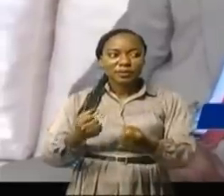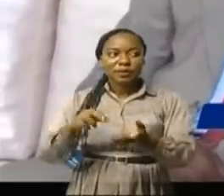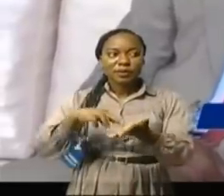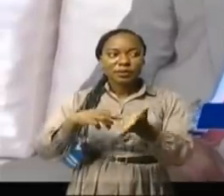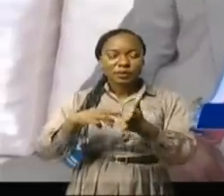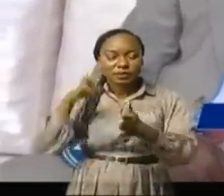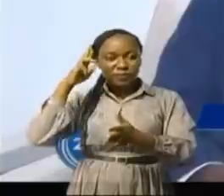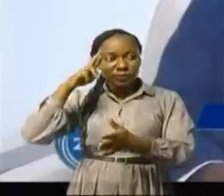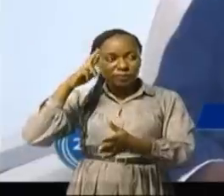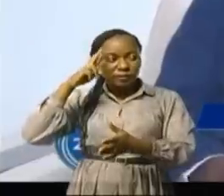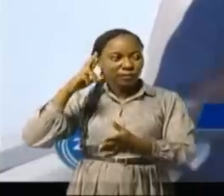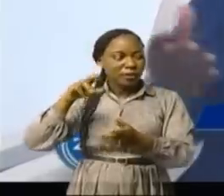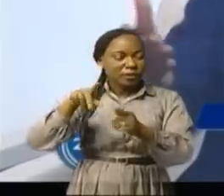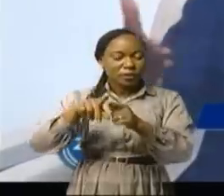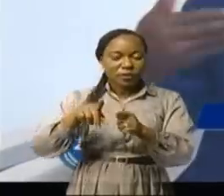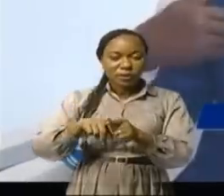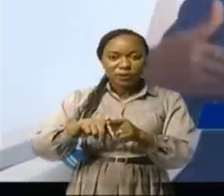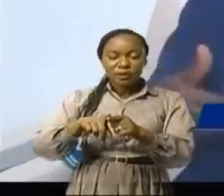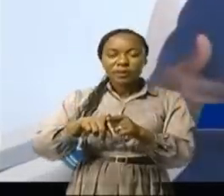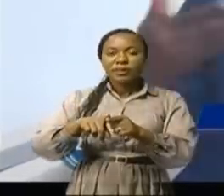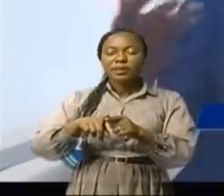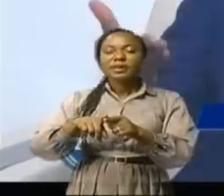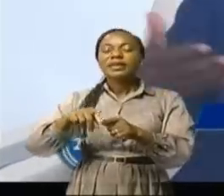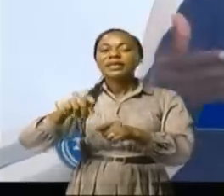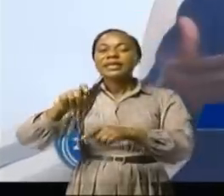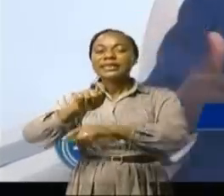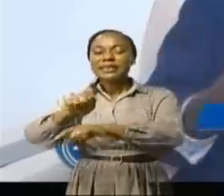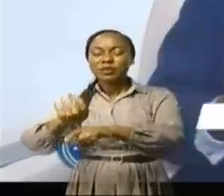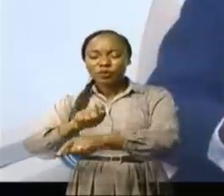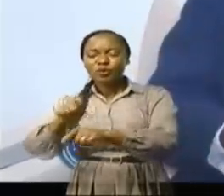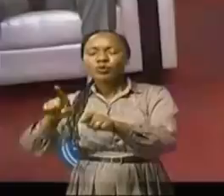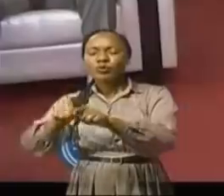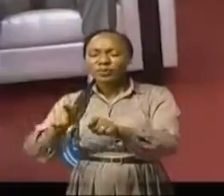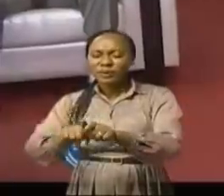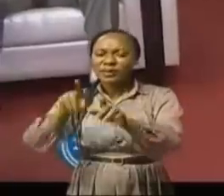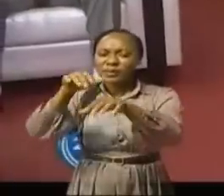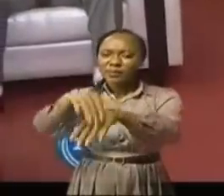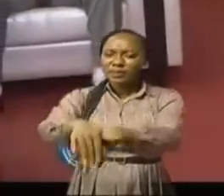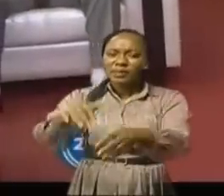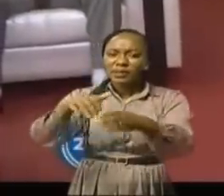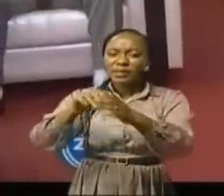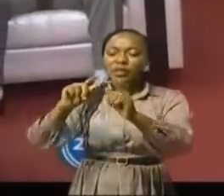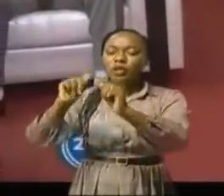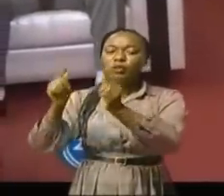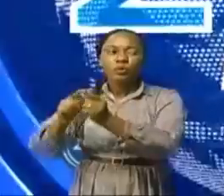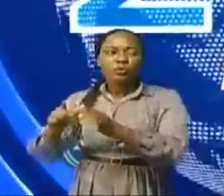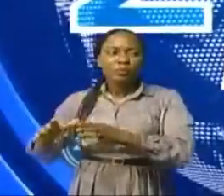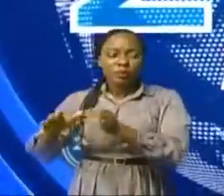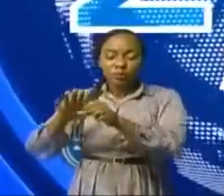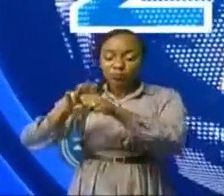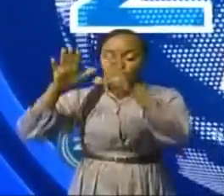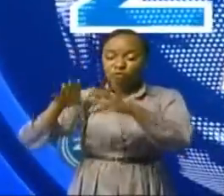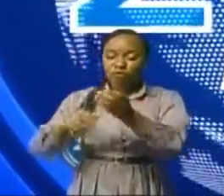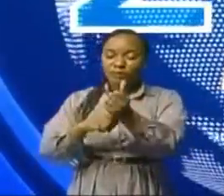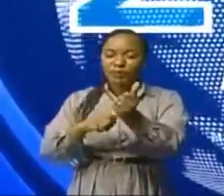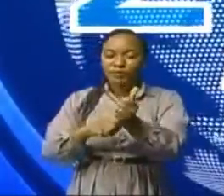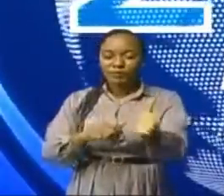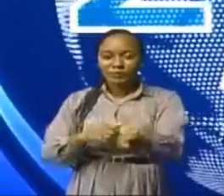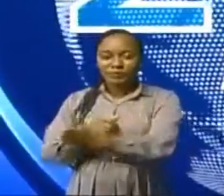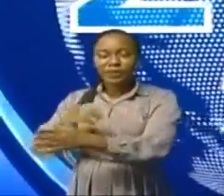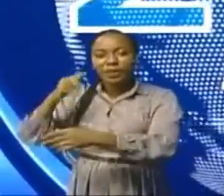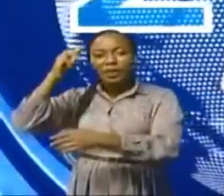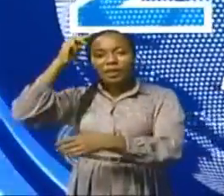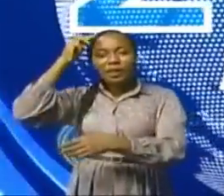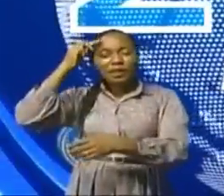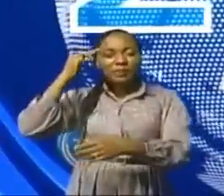rappeler que le numéro 1 de la territoriale centrafricaine était à la tête d'une forte délégation. Et puis le ministre